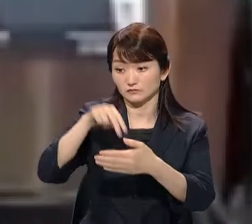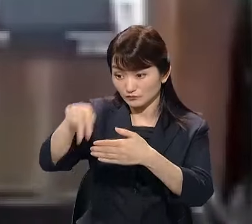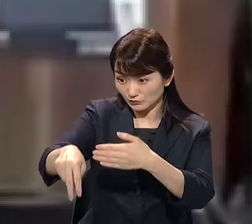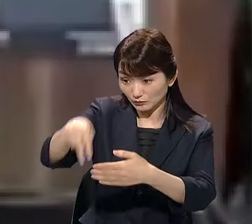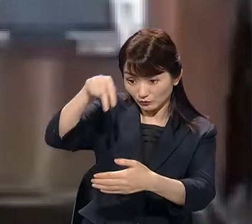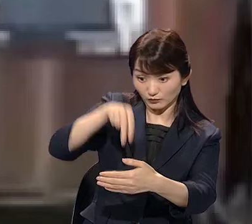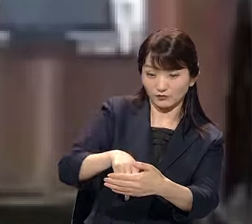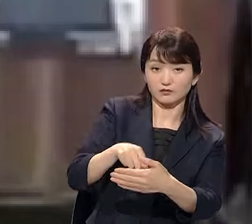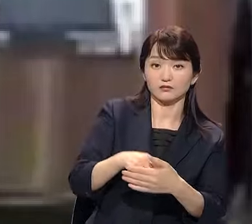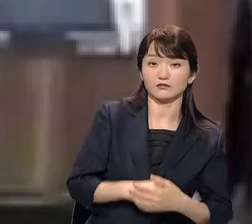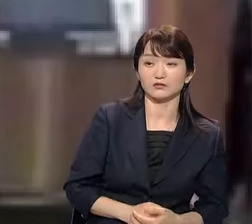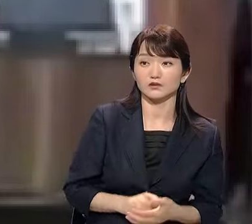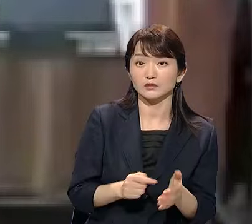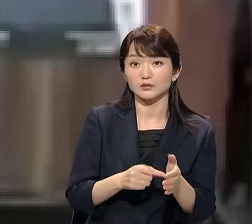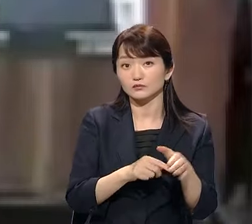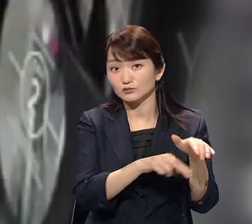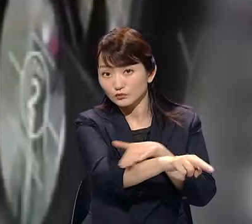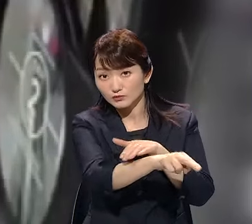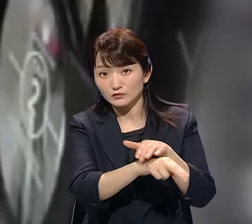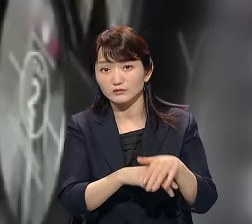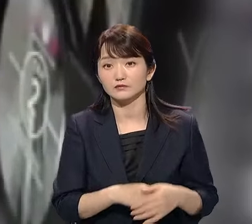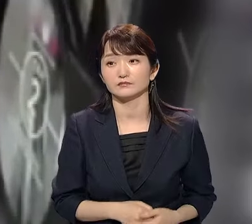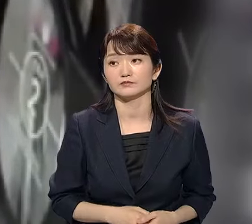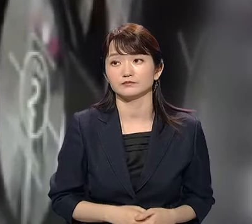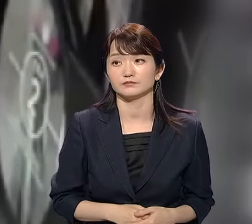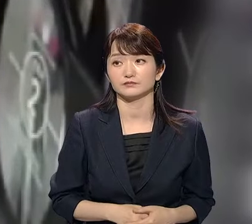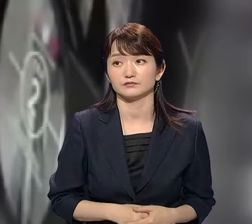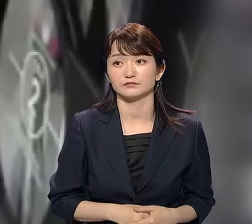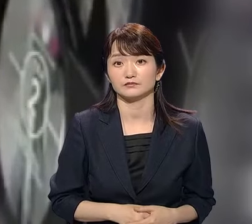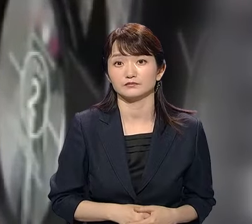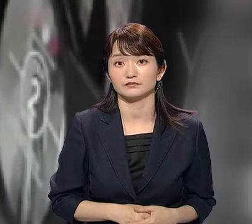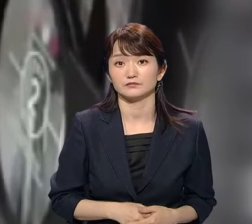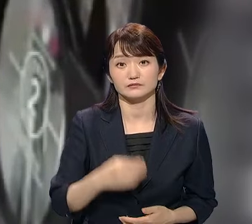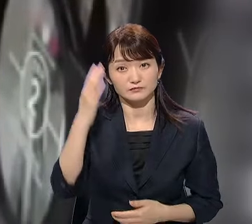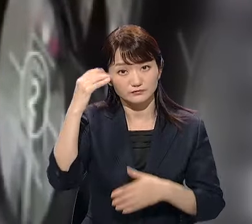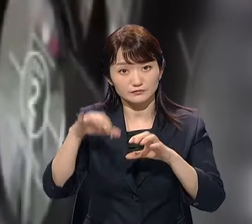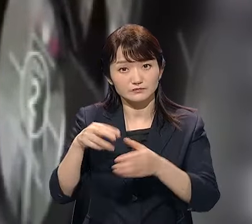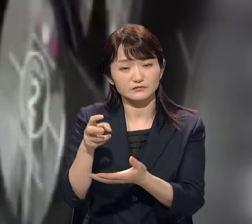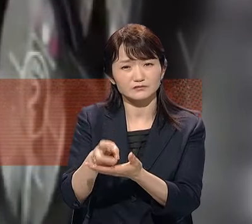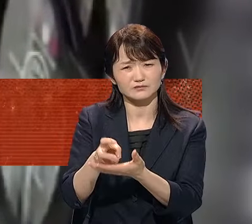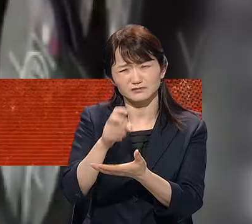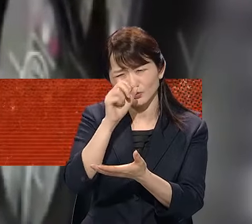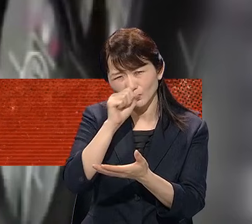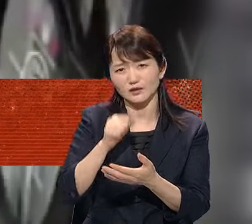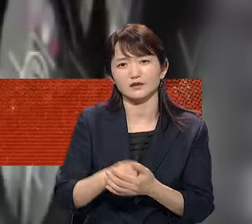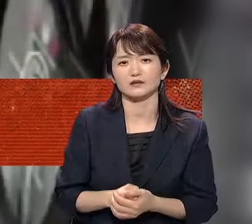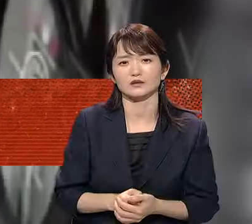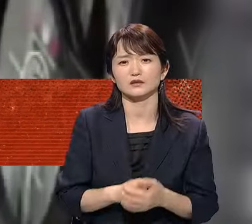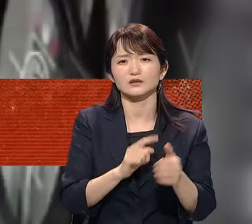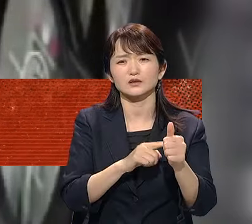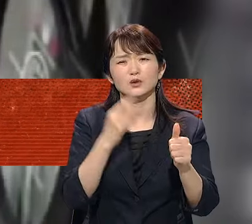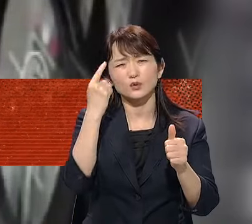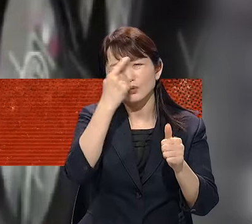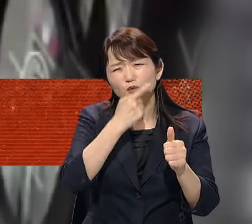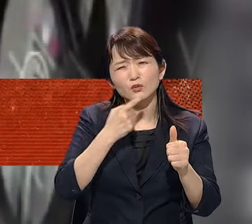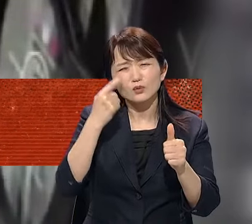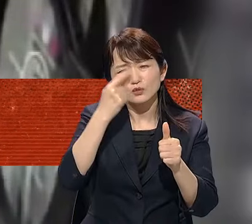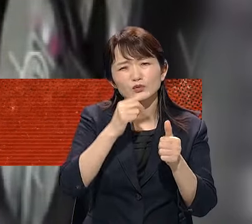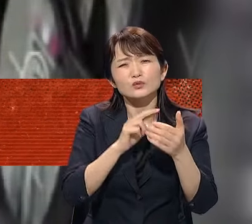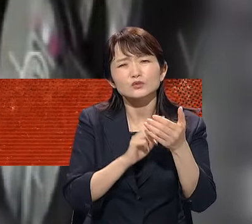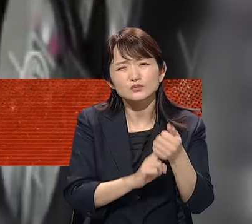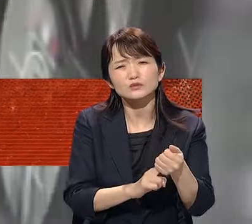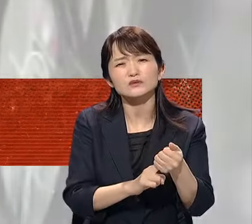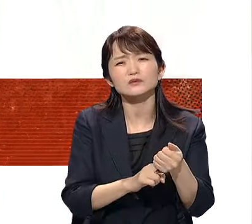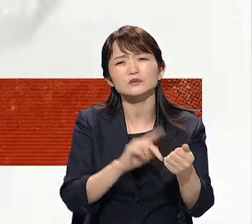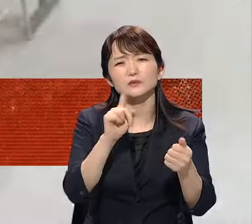왜 이렇게, 자, 서둘러 도망을 갑니다. 자, 박 변호사님. 예. 대한민국 법이 너무 좋아. 이런 놈들 얼굴 죄다 블러 처리를